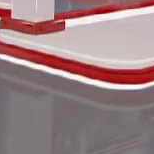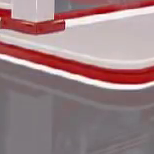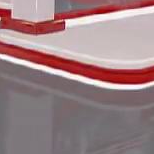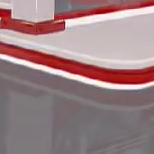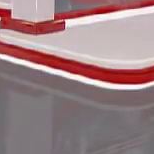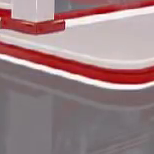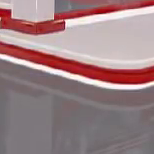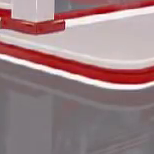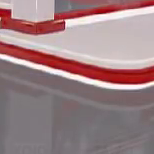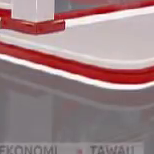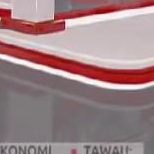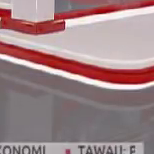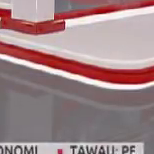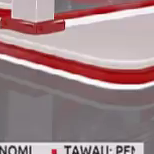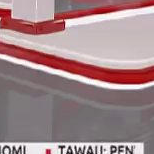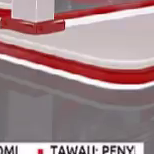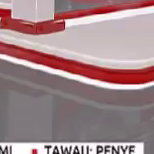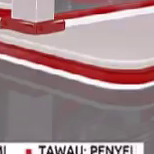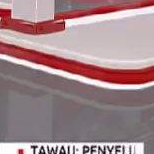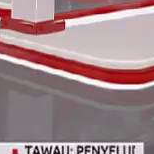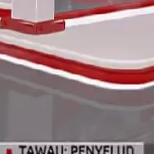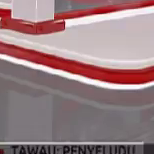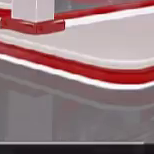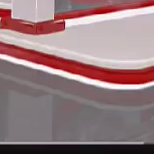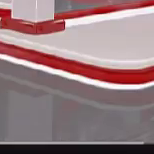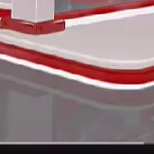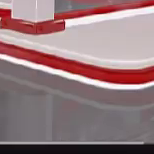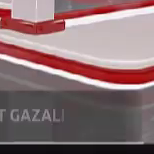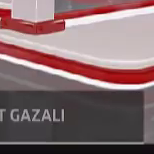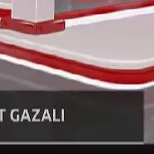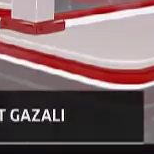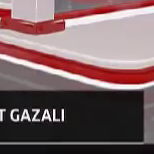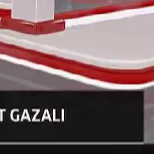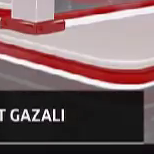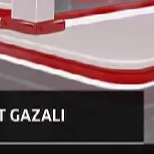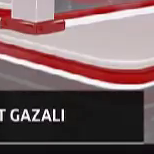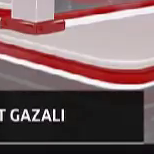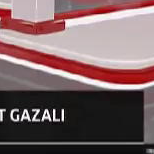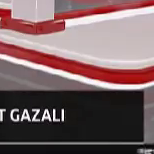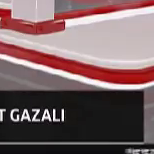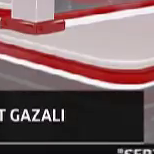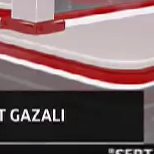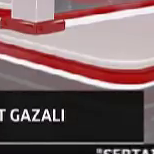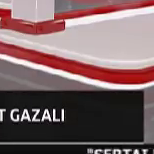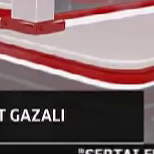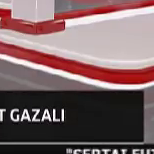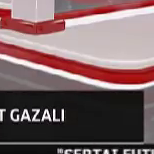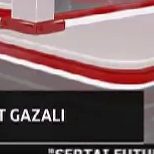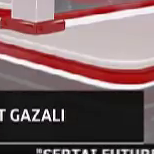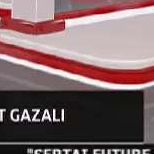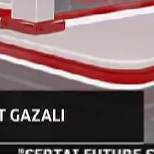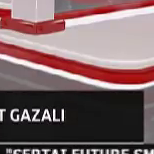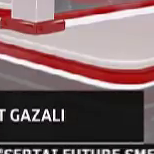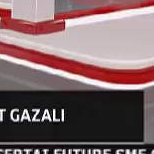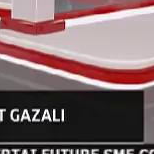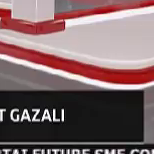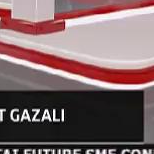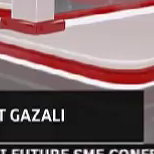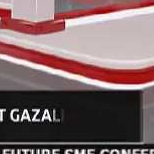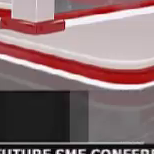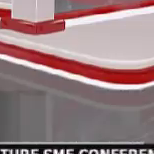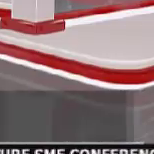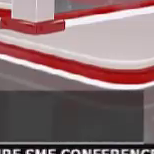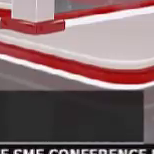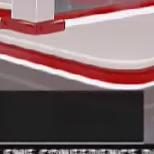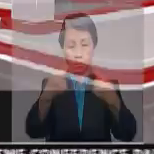Assalamualaikum, salam sayangi Malaysiaku. Saya Fatil Hidayat Ghazali. Dan saya Margaret Gambang. Kira-kira 16 orang termasuk pelajar yang